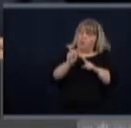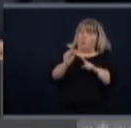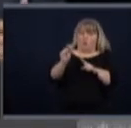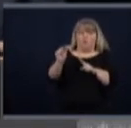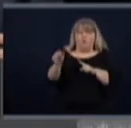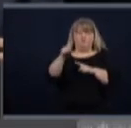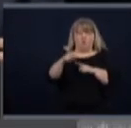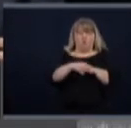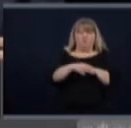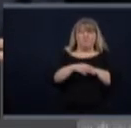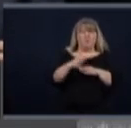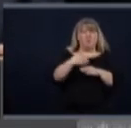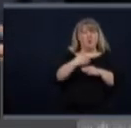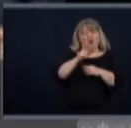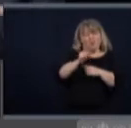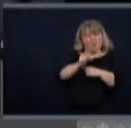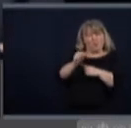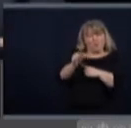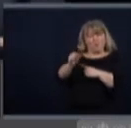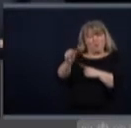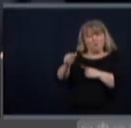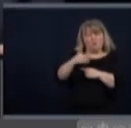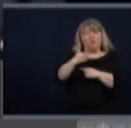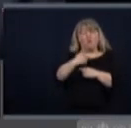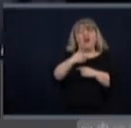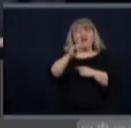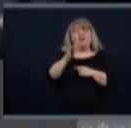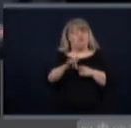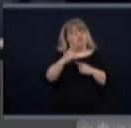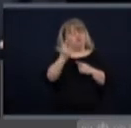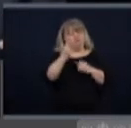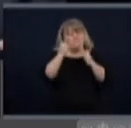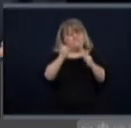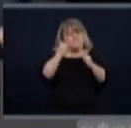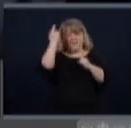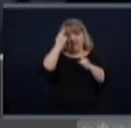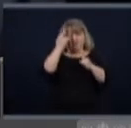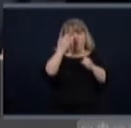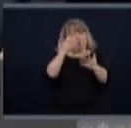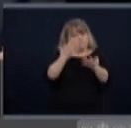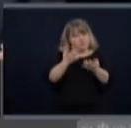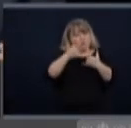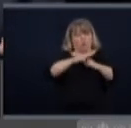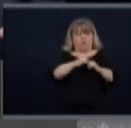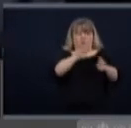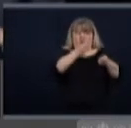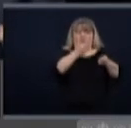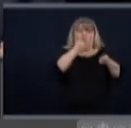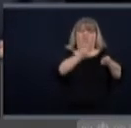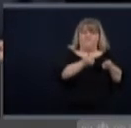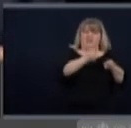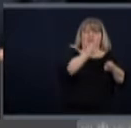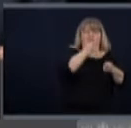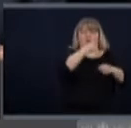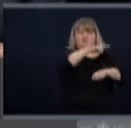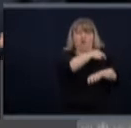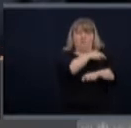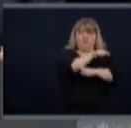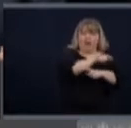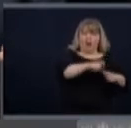qu'on fait tout ça graduellement? Toujours la même raison, garder le contrôle dans nos hôpitaux, de ne pas avoir